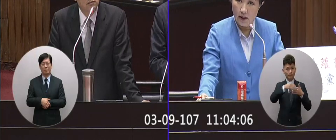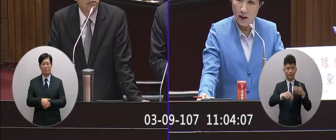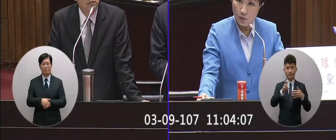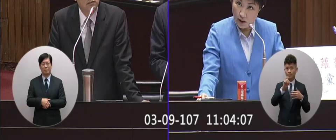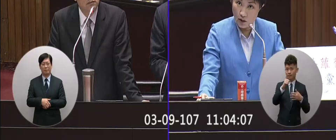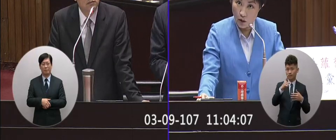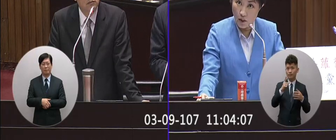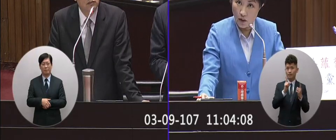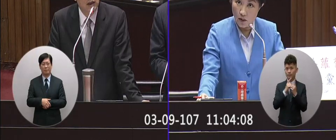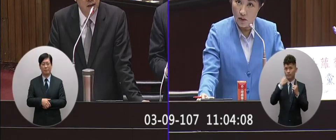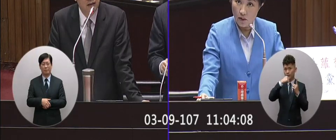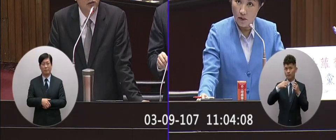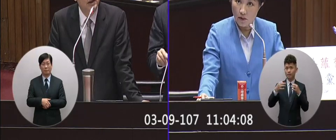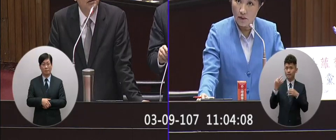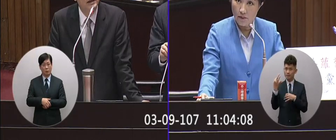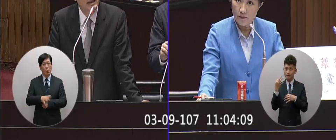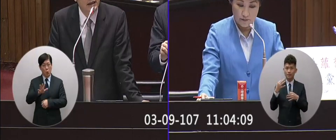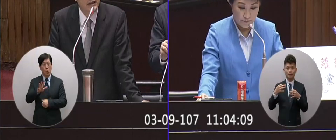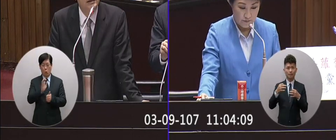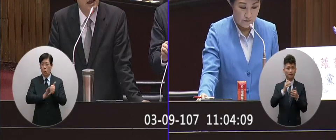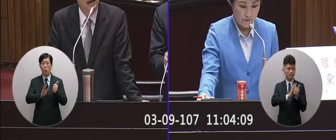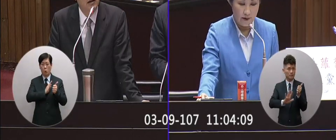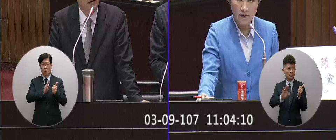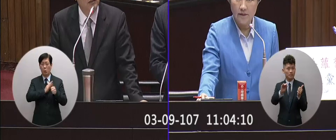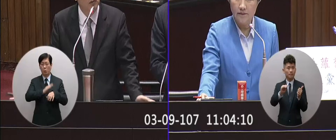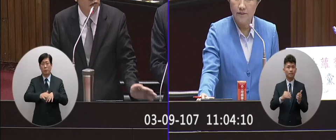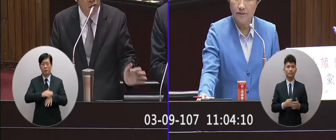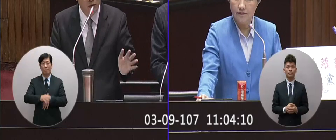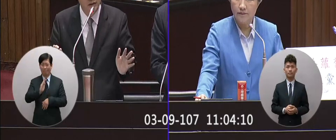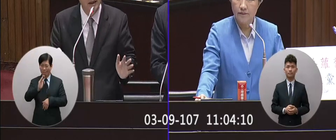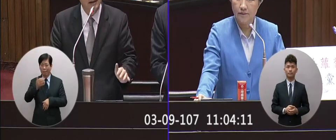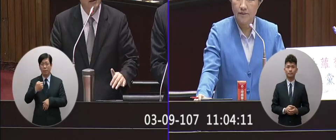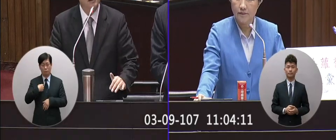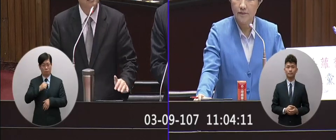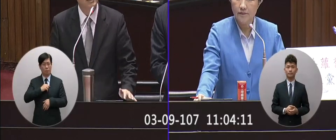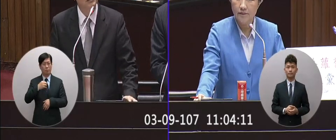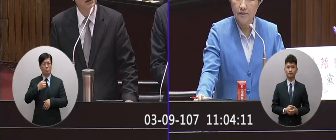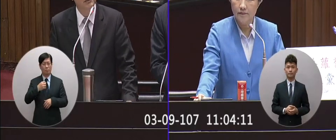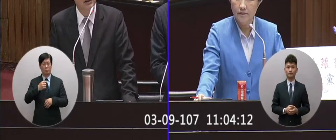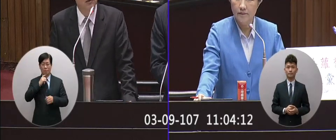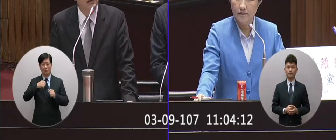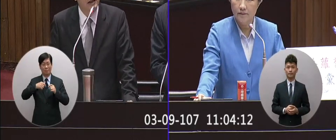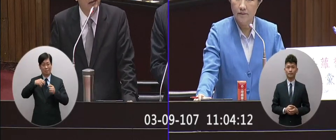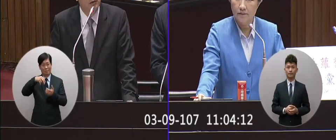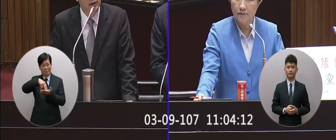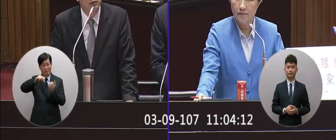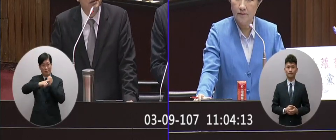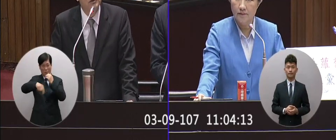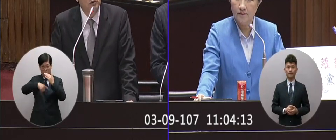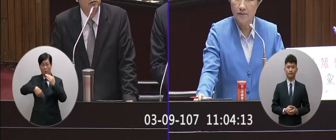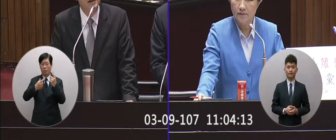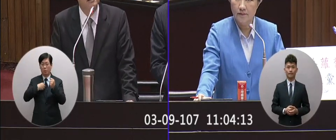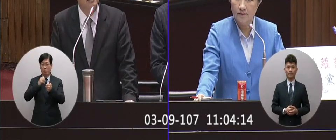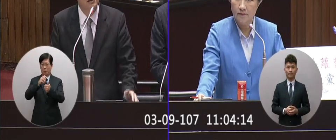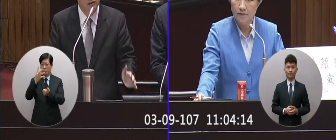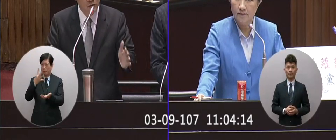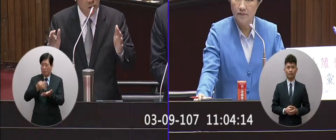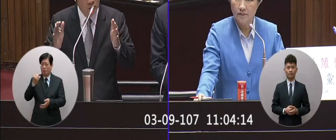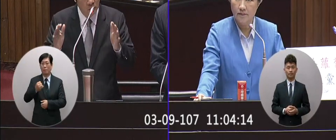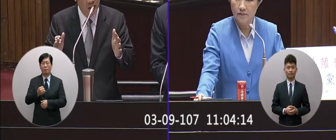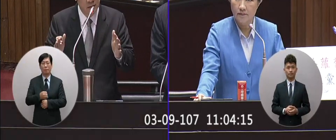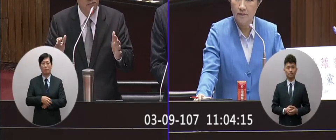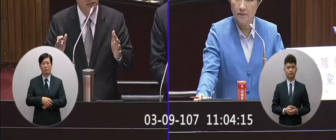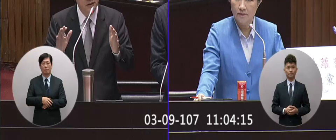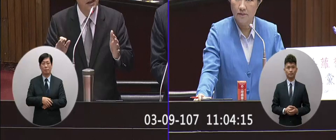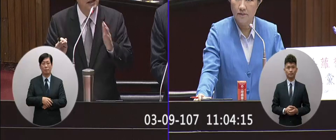济有影响不？ 当然会有一定的影响了哈啊，不过我在这个大院里面也公开跟委员多次说明。就